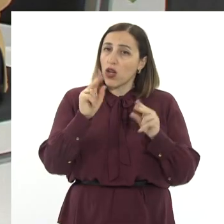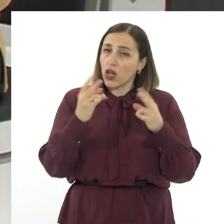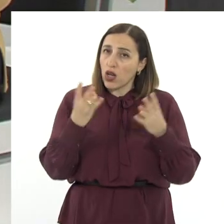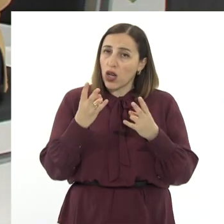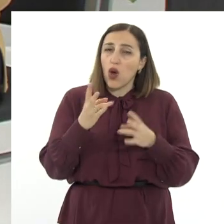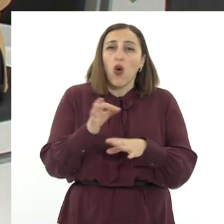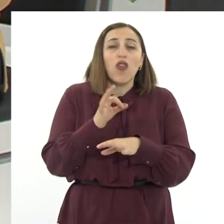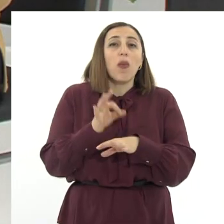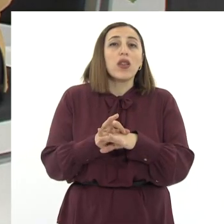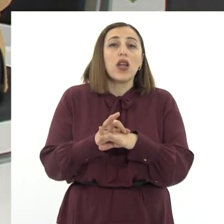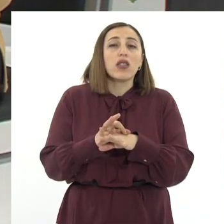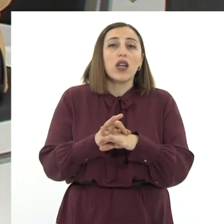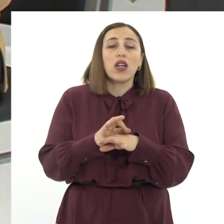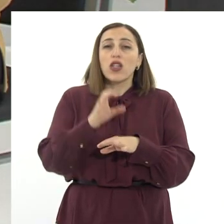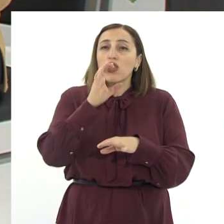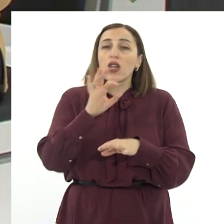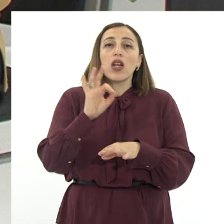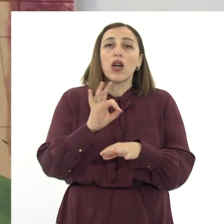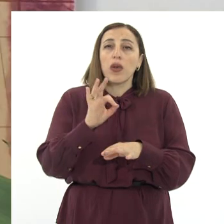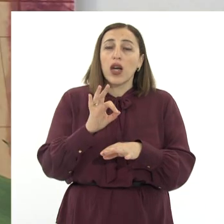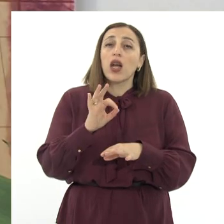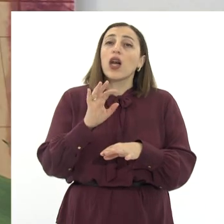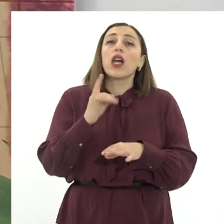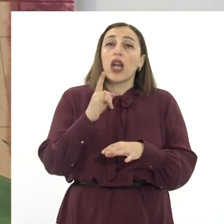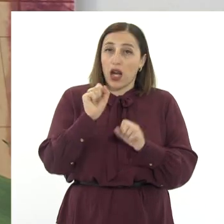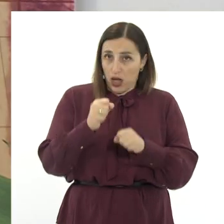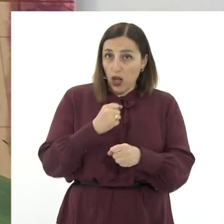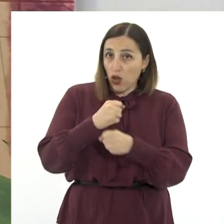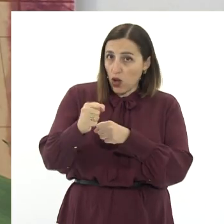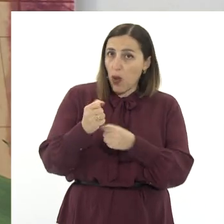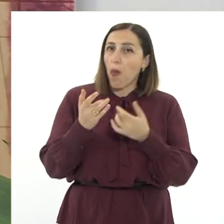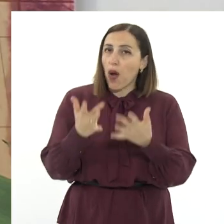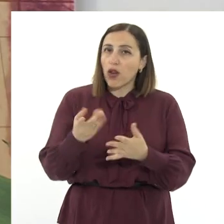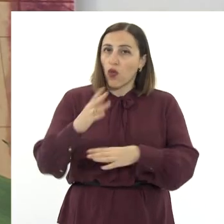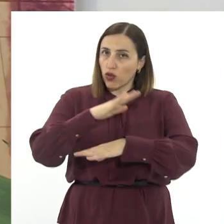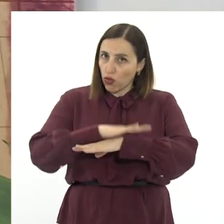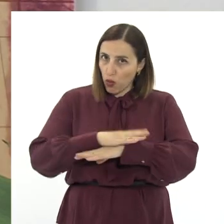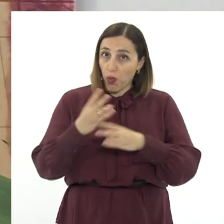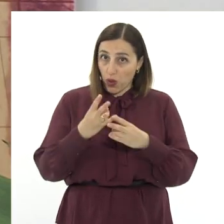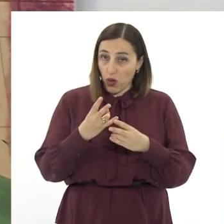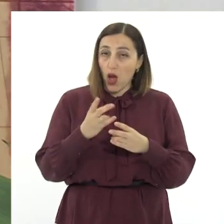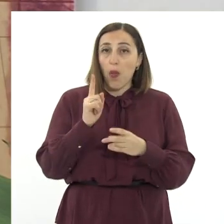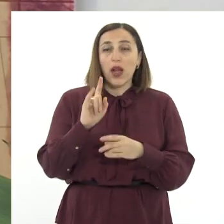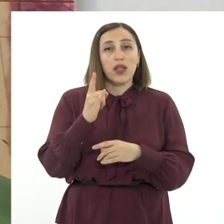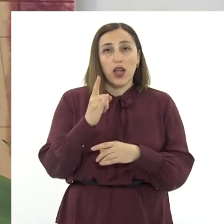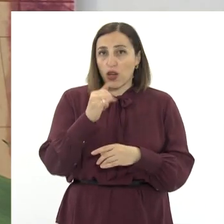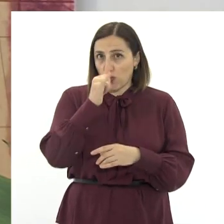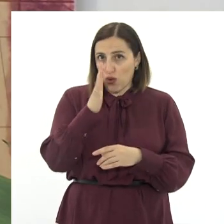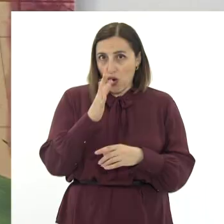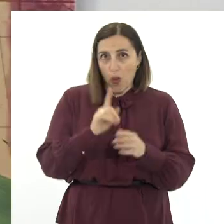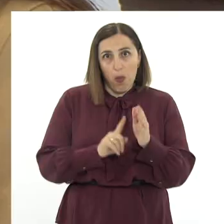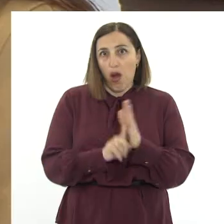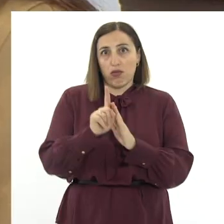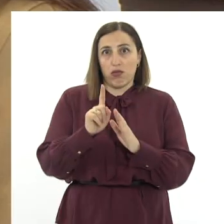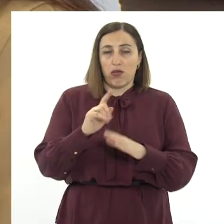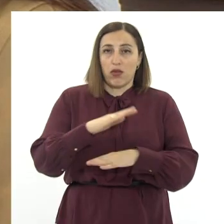այդ պատասխանատությունը, դա ում պարտականությունն է, երեխային էլ կարելի է ճնշել և պահանջել կարգապահ վարք, բայց երեխան պատրաստ